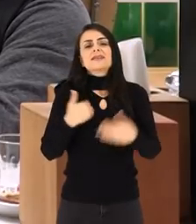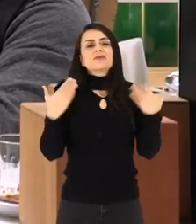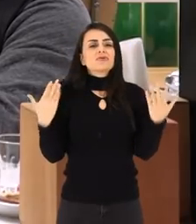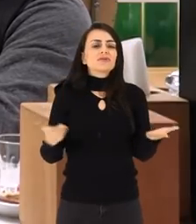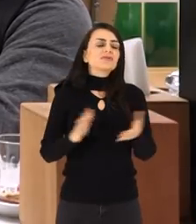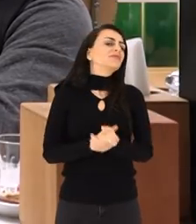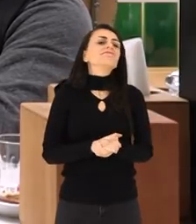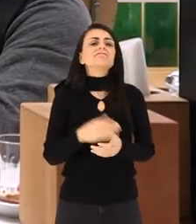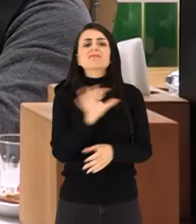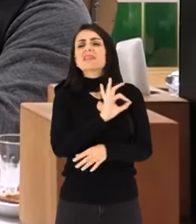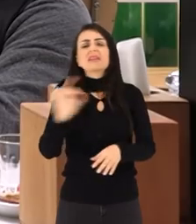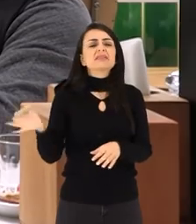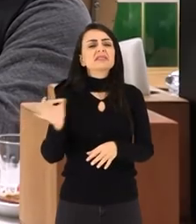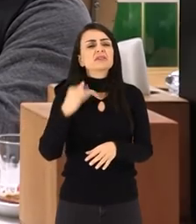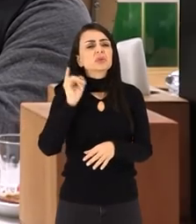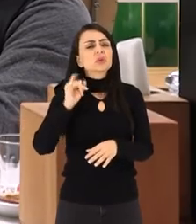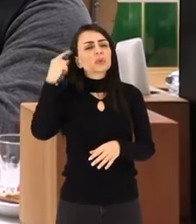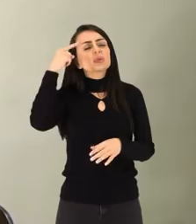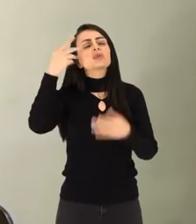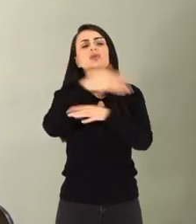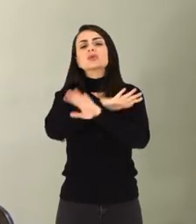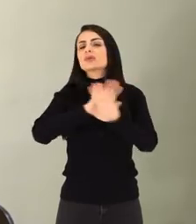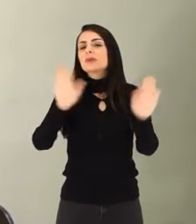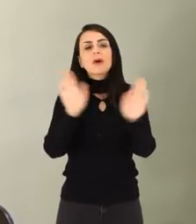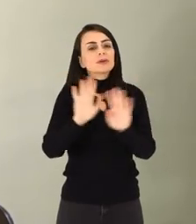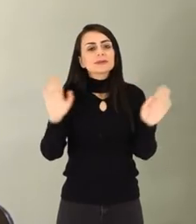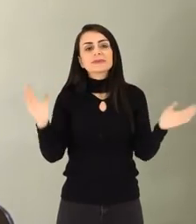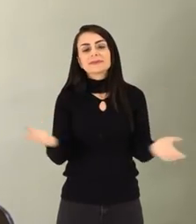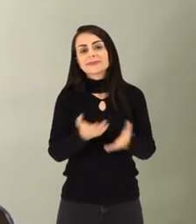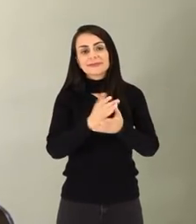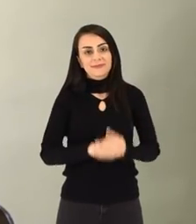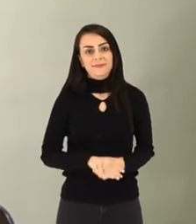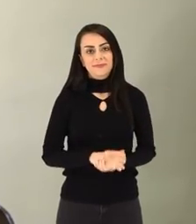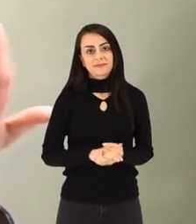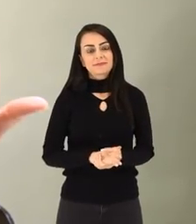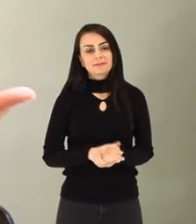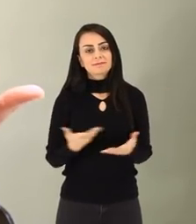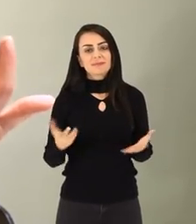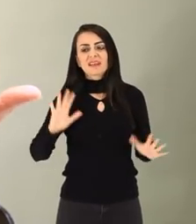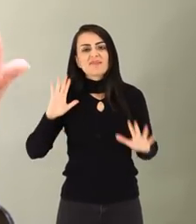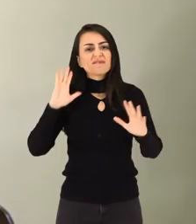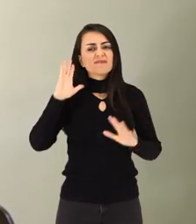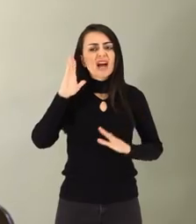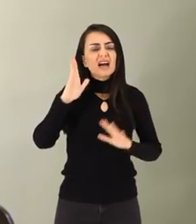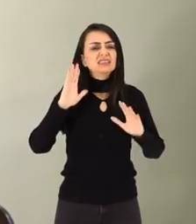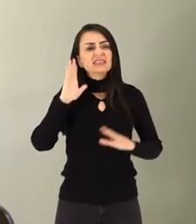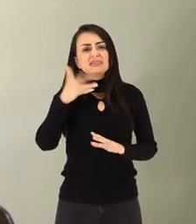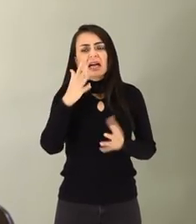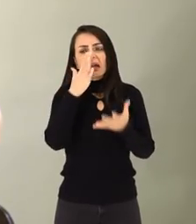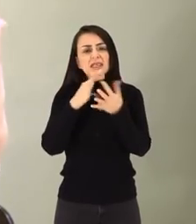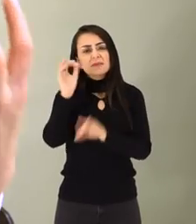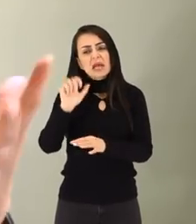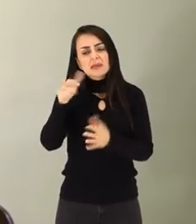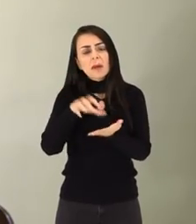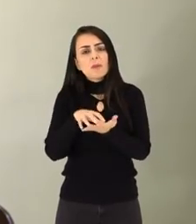bir duygusu var benim için. Gereksiz hiçbir şey düşünmüyorum. Ondan sonra yani gereğinden fazla